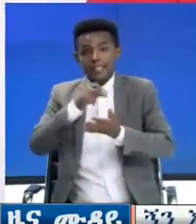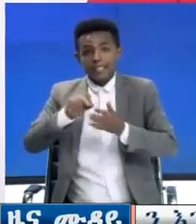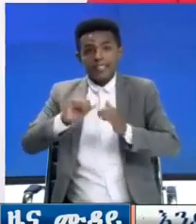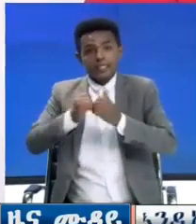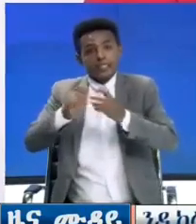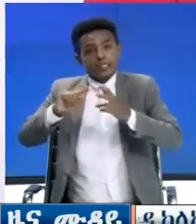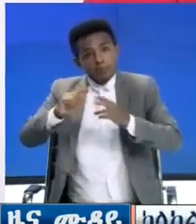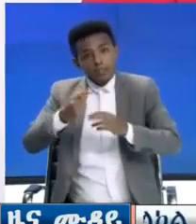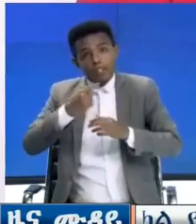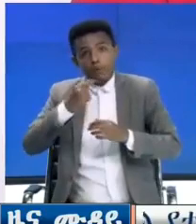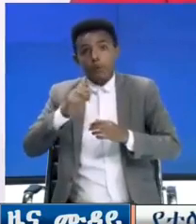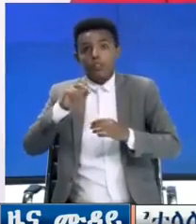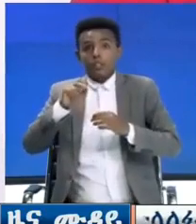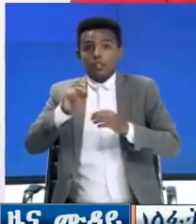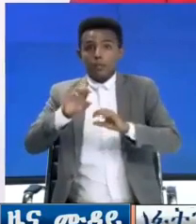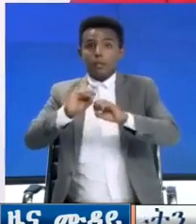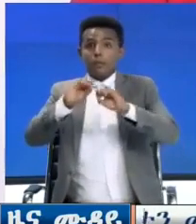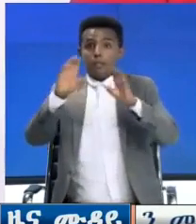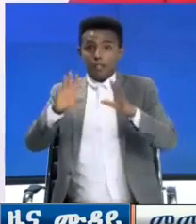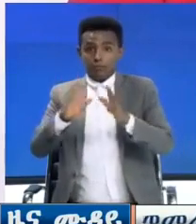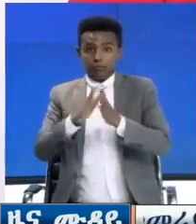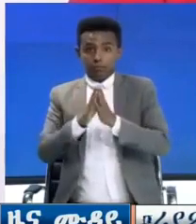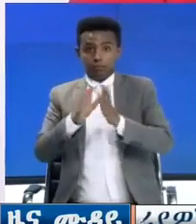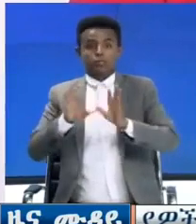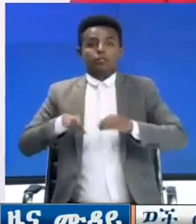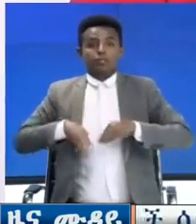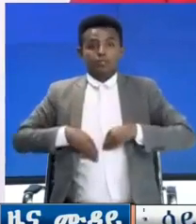ብርሃን የቬሪፊኬሽኑን ስራ ሰርቷል